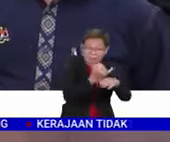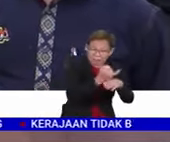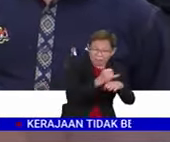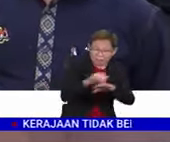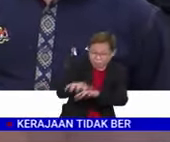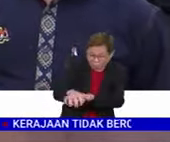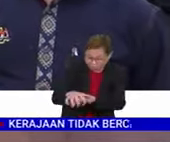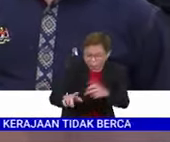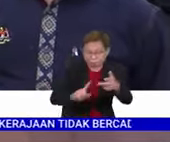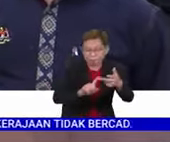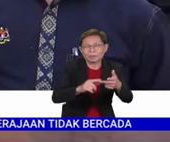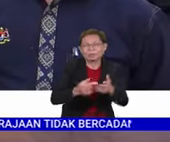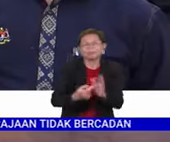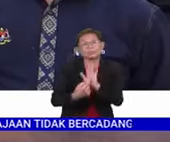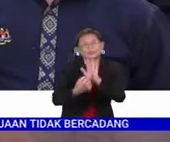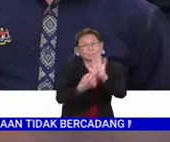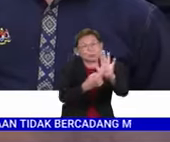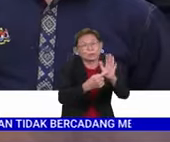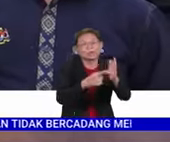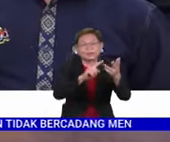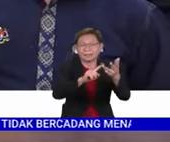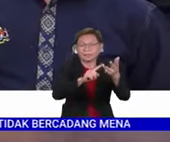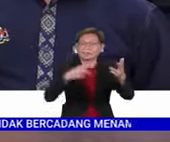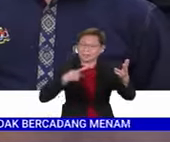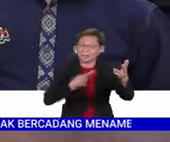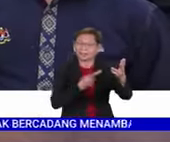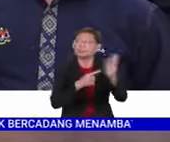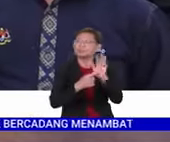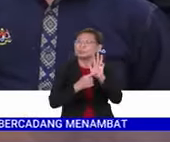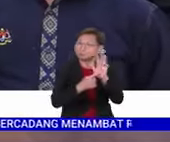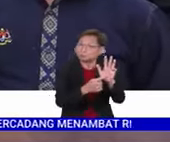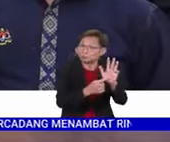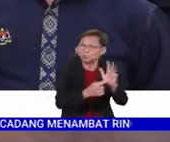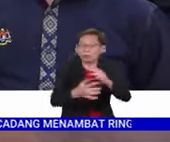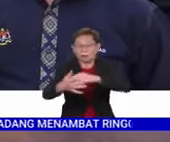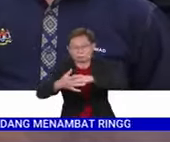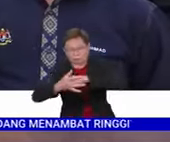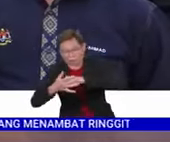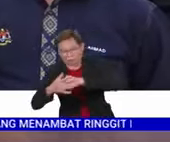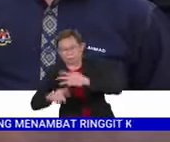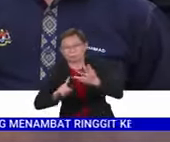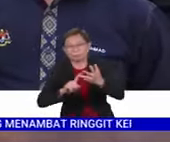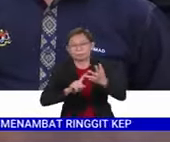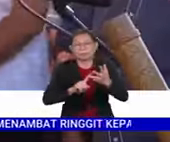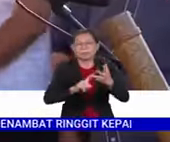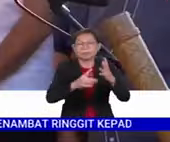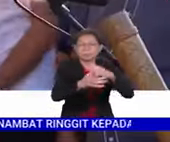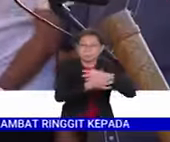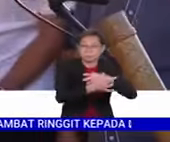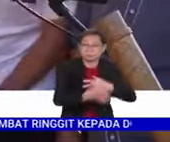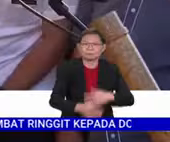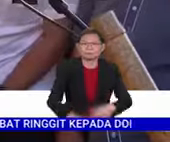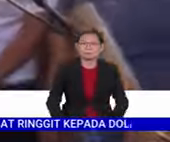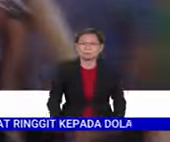pertanian, di showcasekan dalam ini, tetapi kita juga perlihatkan teknologi sedia ada.